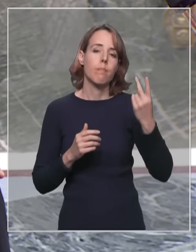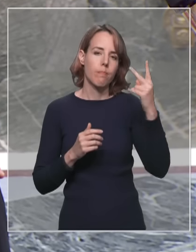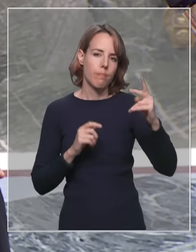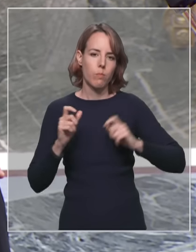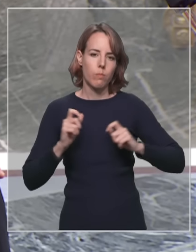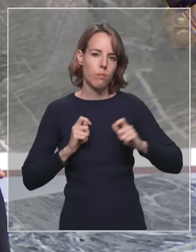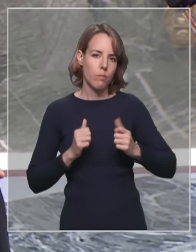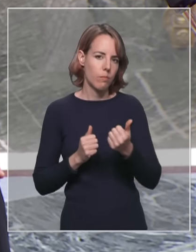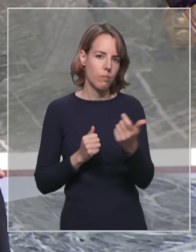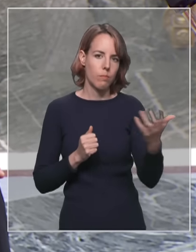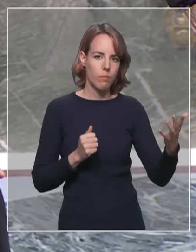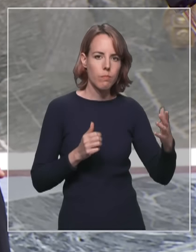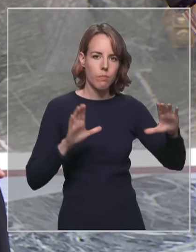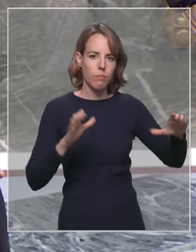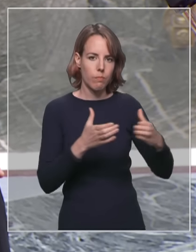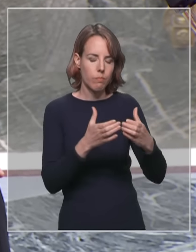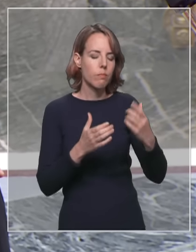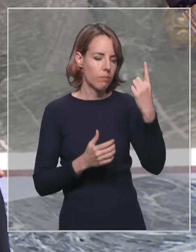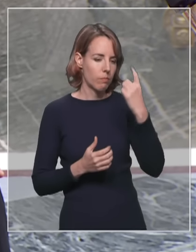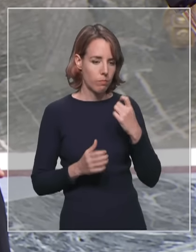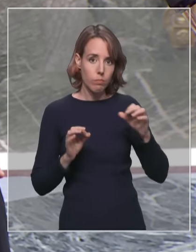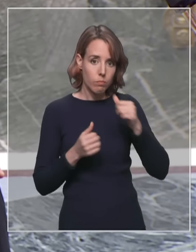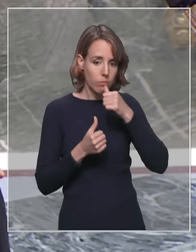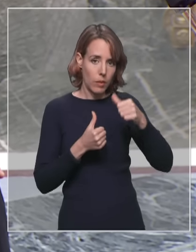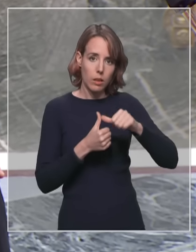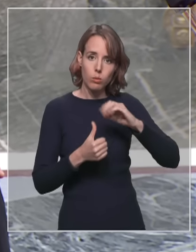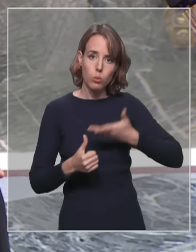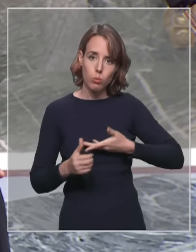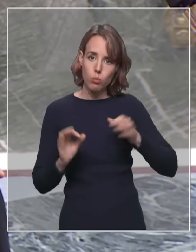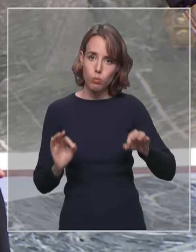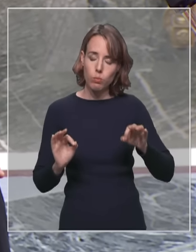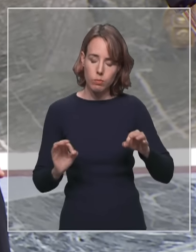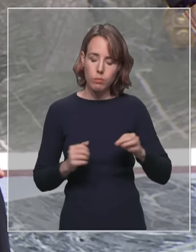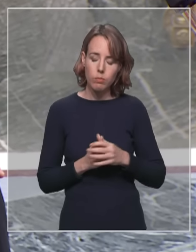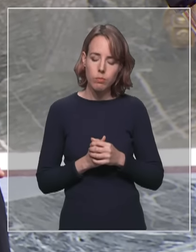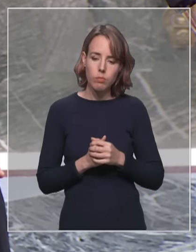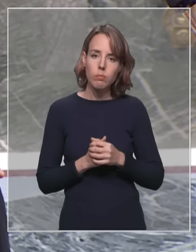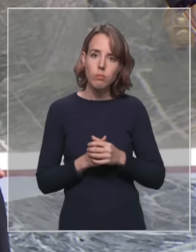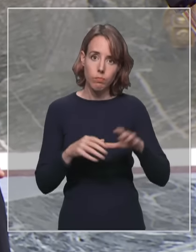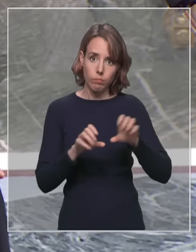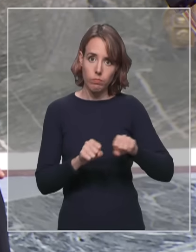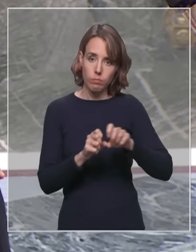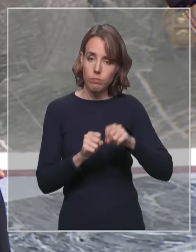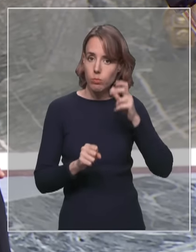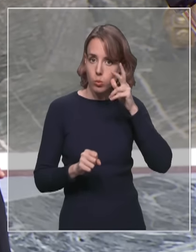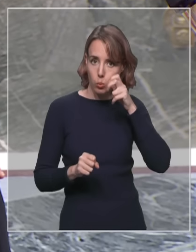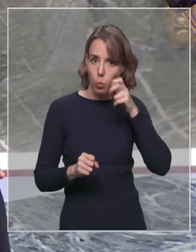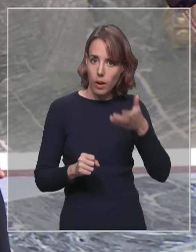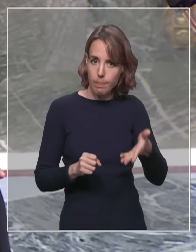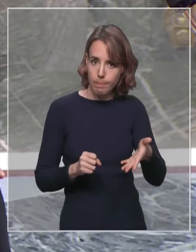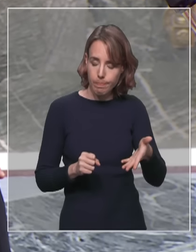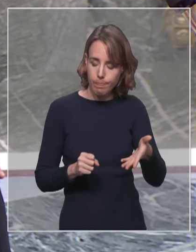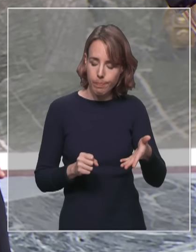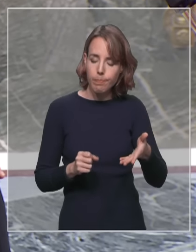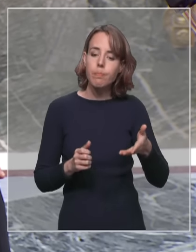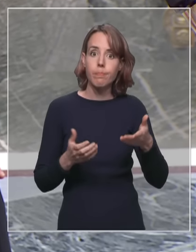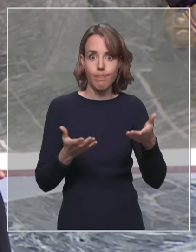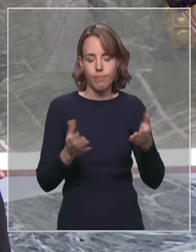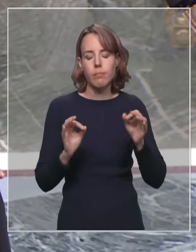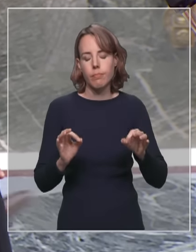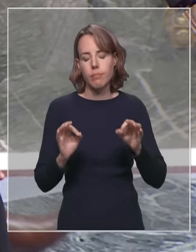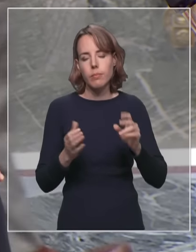et Aurélien Pradier. J'ai bien reçu votre courrier et cette filière noix est tout à fait emblématique des difficultés que peuvent